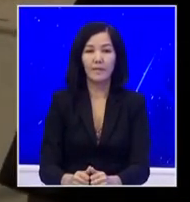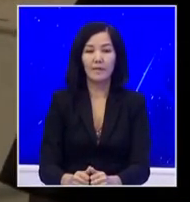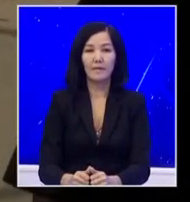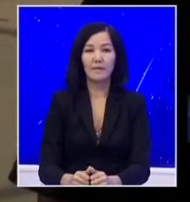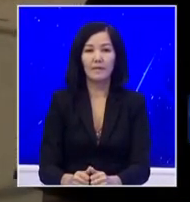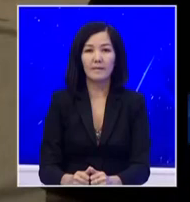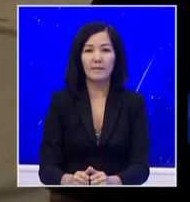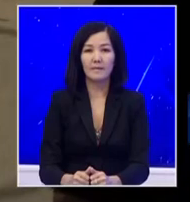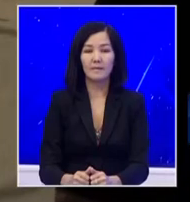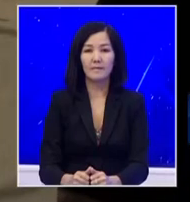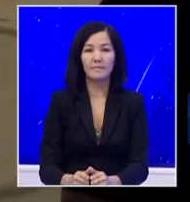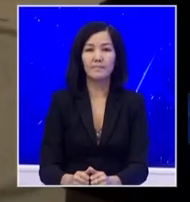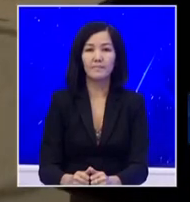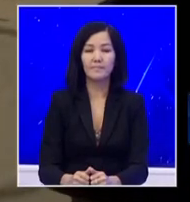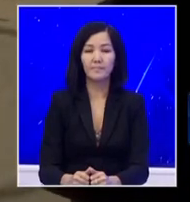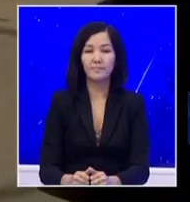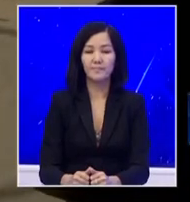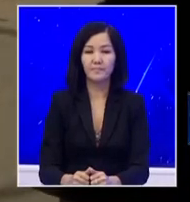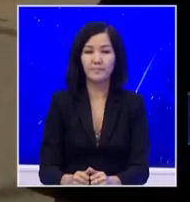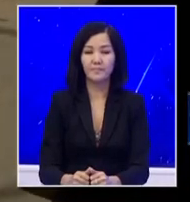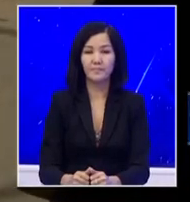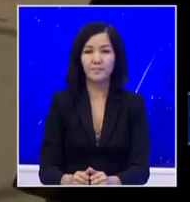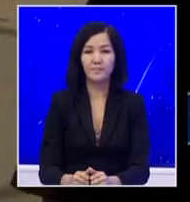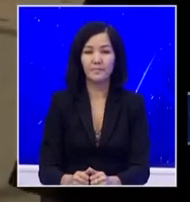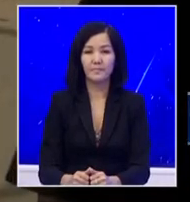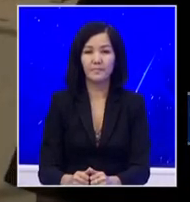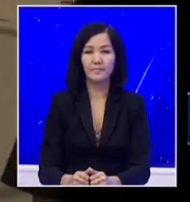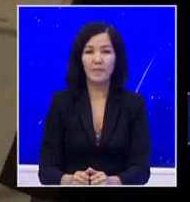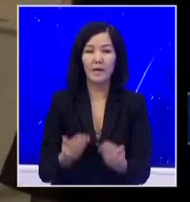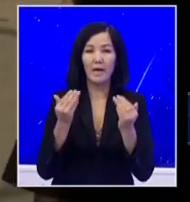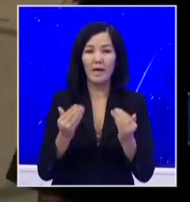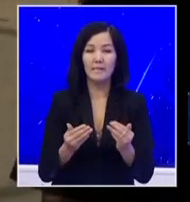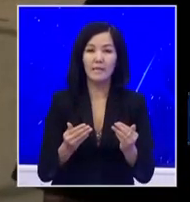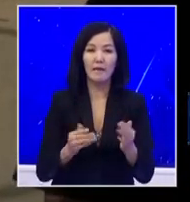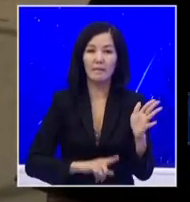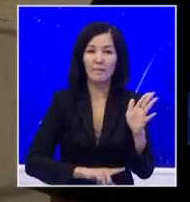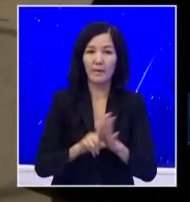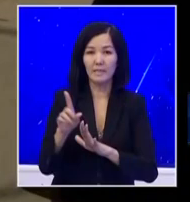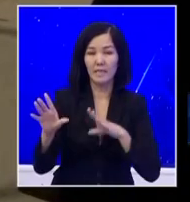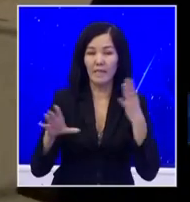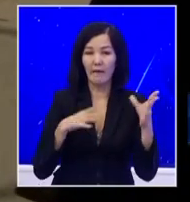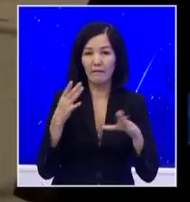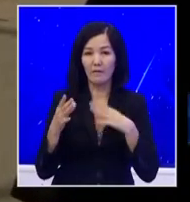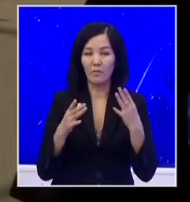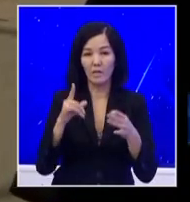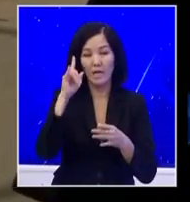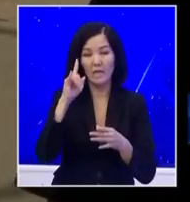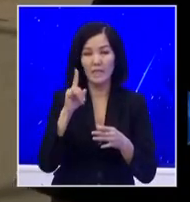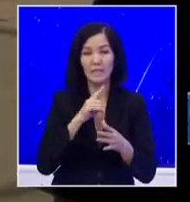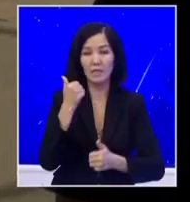отыр. Бұның бәрі дайындық біздің бастапқы этап Қазақстан Республикасының